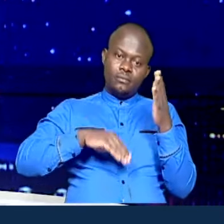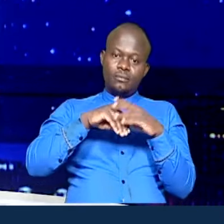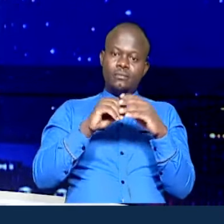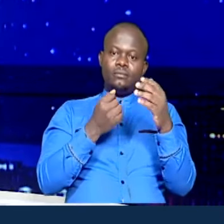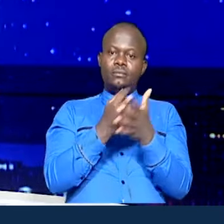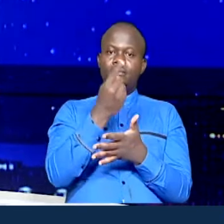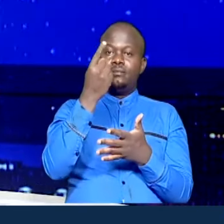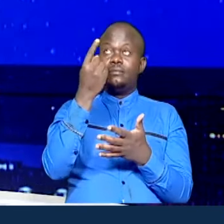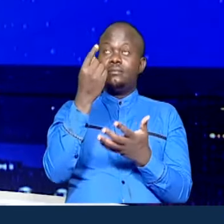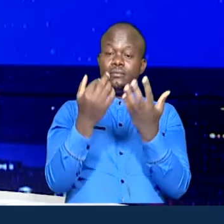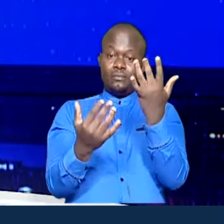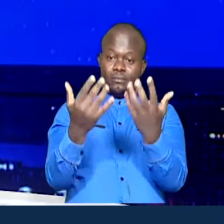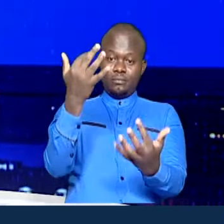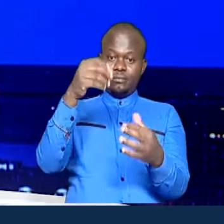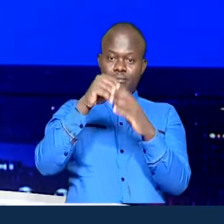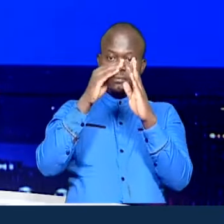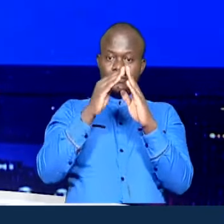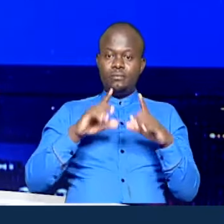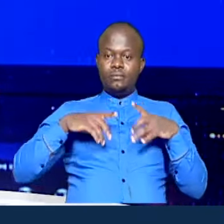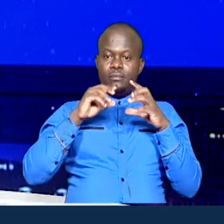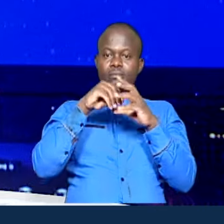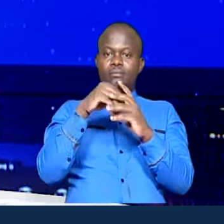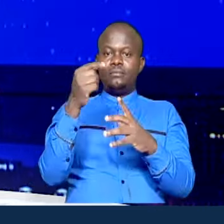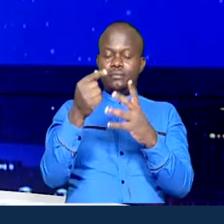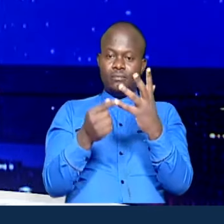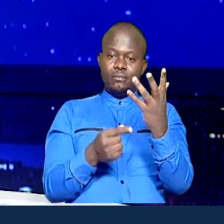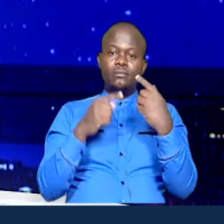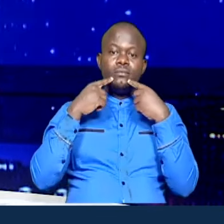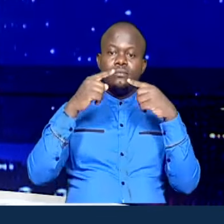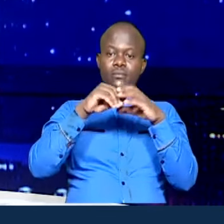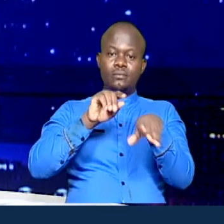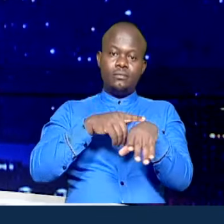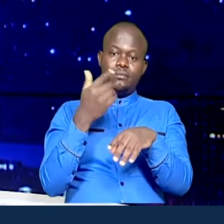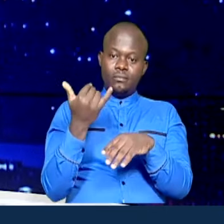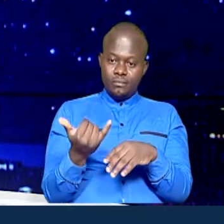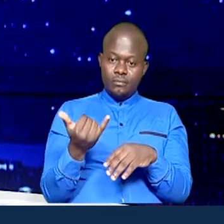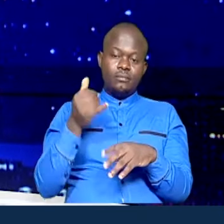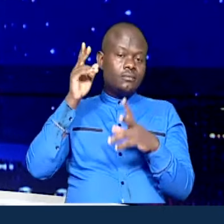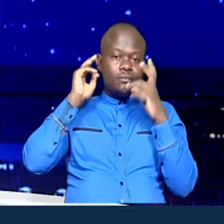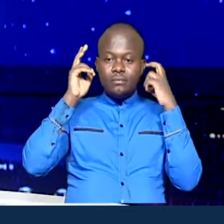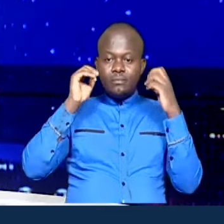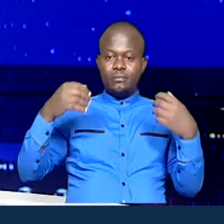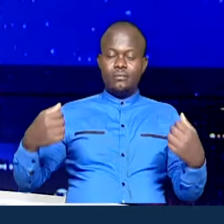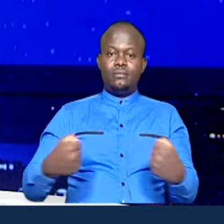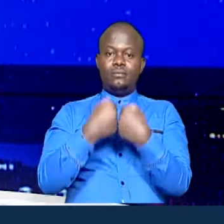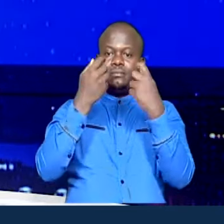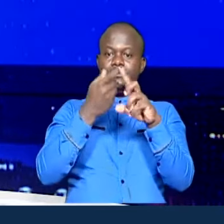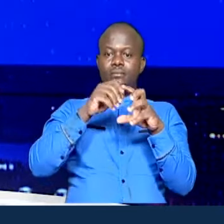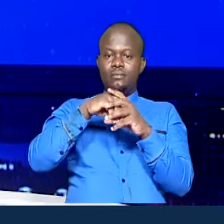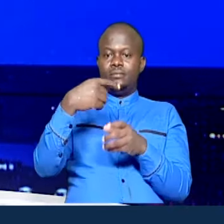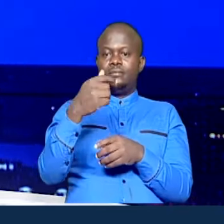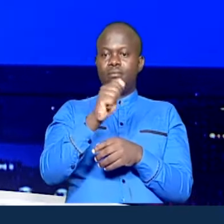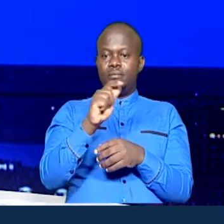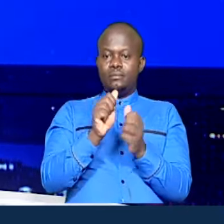biteza inkongi y'umuriro mu nzu zo guturwamo. Ibi biratangazwa mu gihe muri iki gihe humvikana impanuka ziterwa na gaz